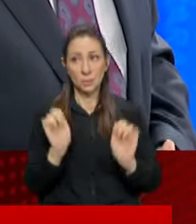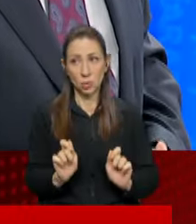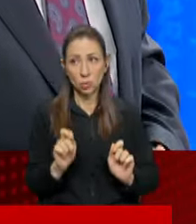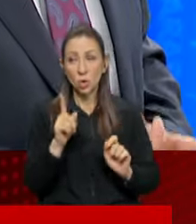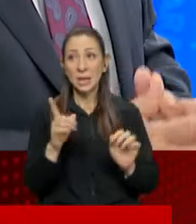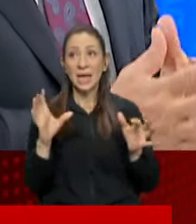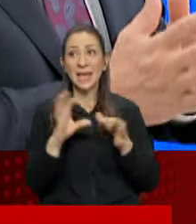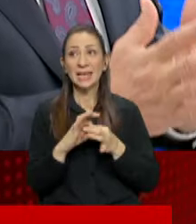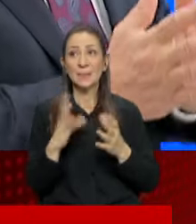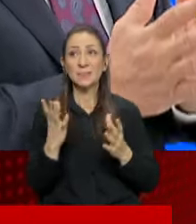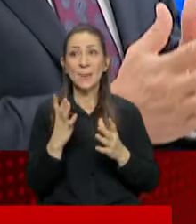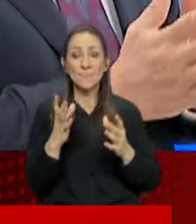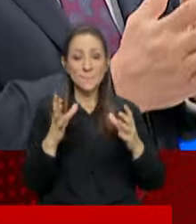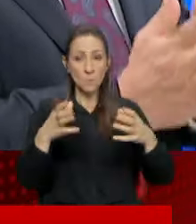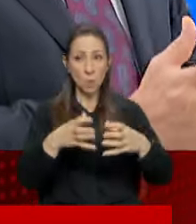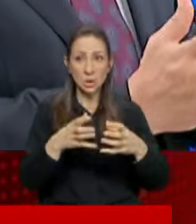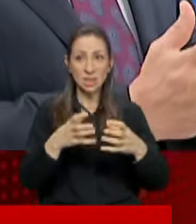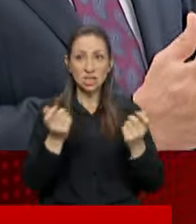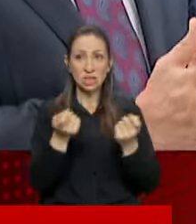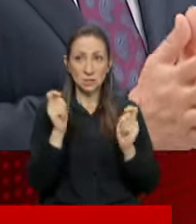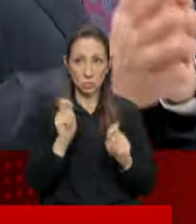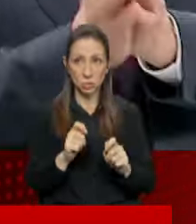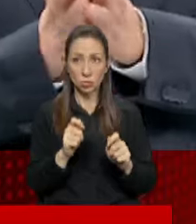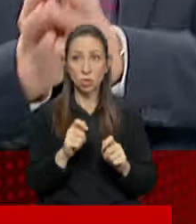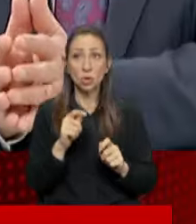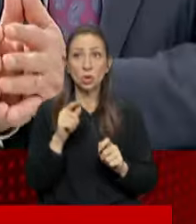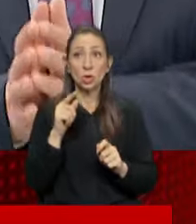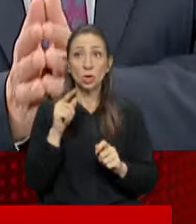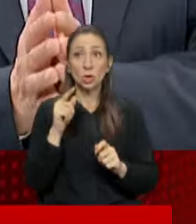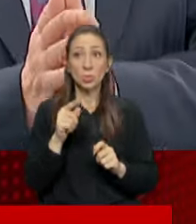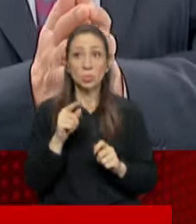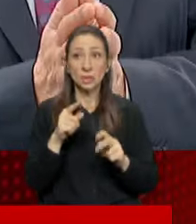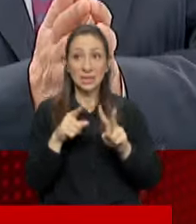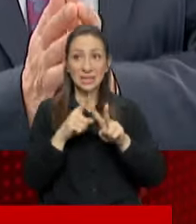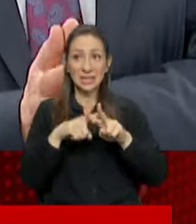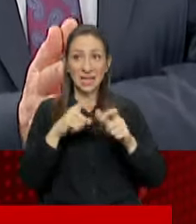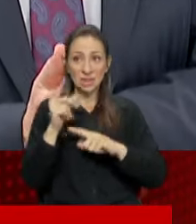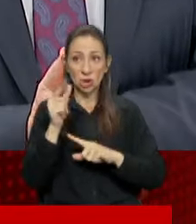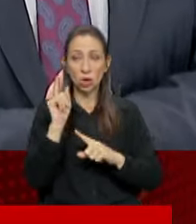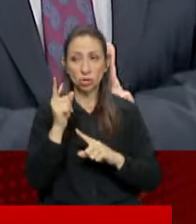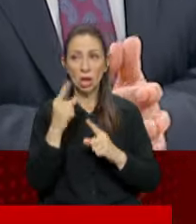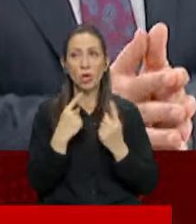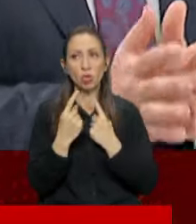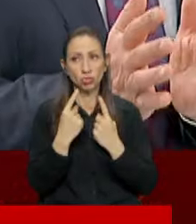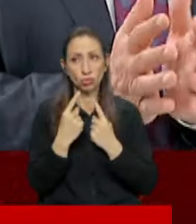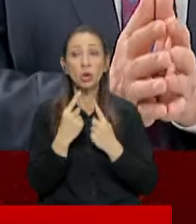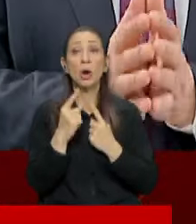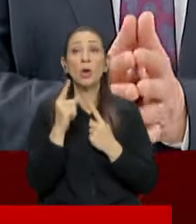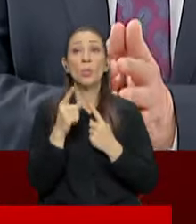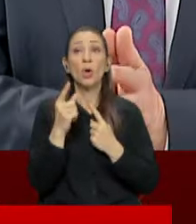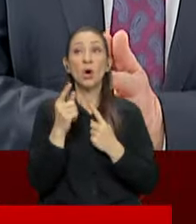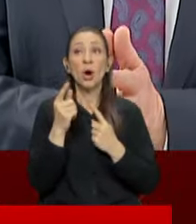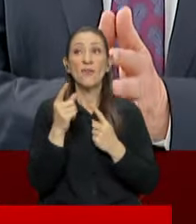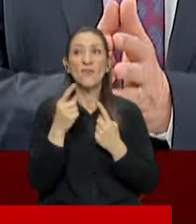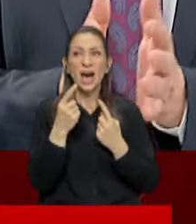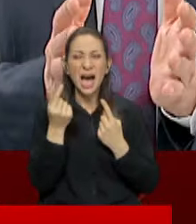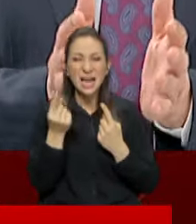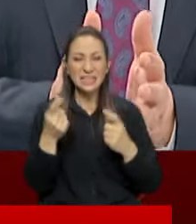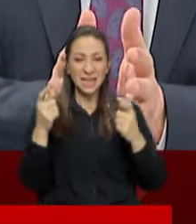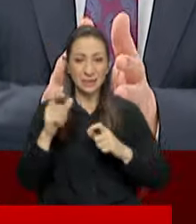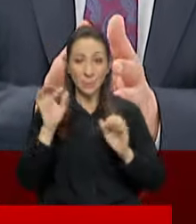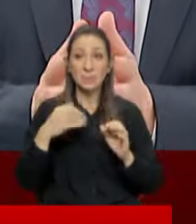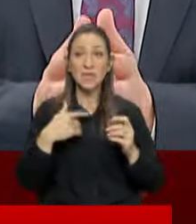Onunla ilgili mesela mikro bölgeleme çalışması yapıyoruz. Bu Naci Hoca'yla da falan konuştuğumuz bir işi. Bu çok az bir kentte yapılmış. Biz